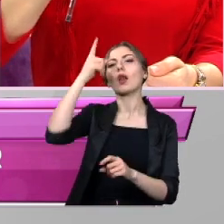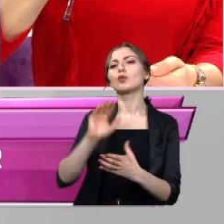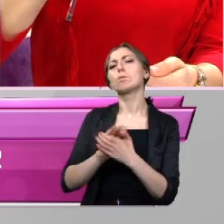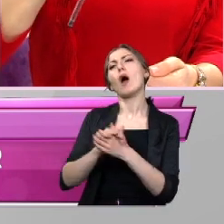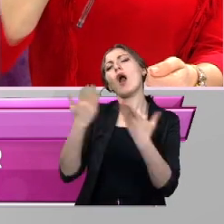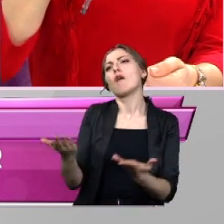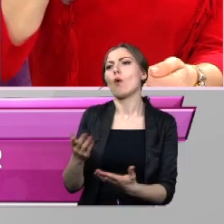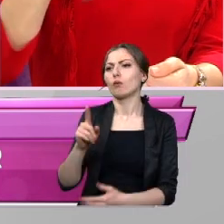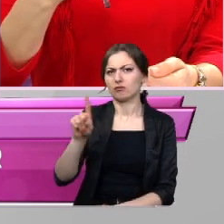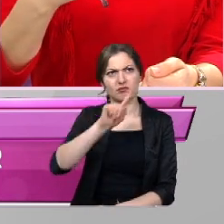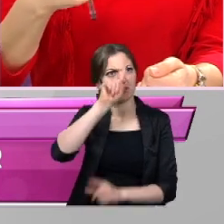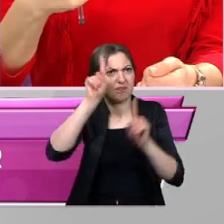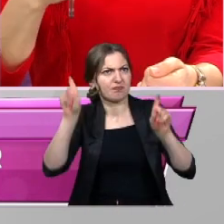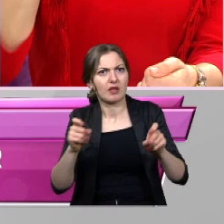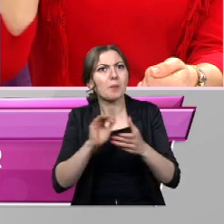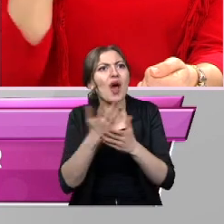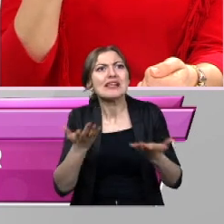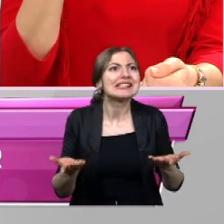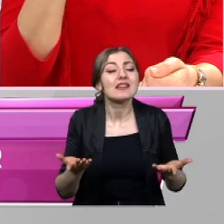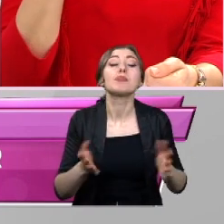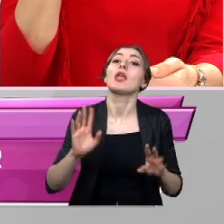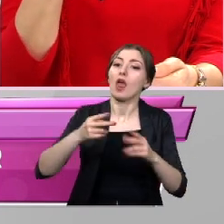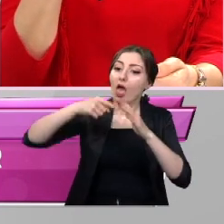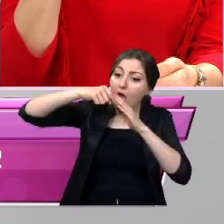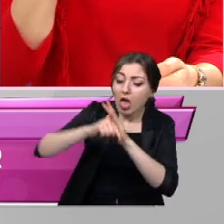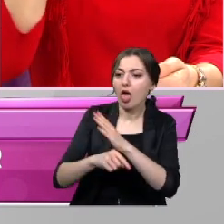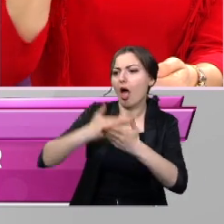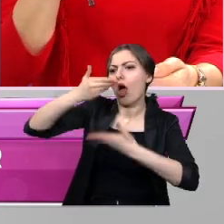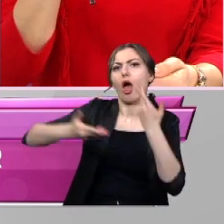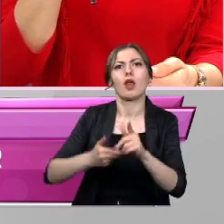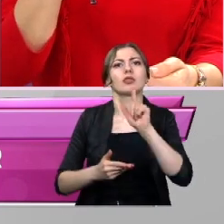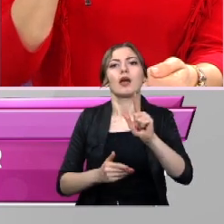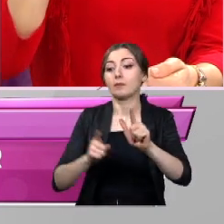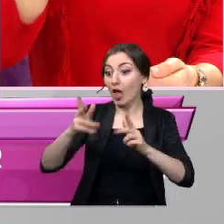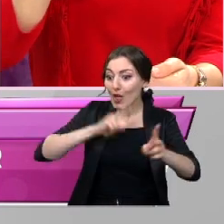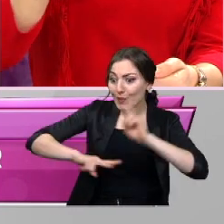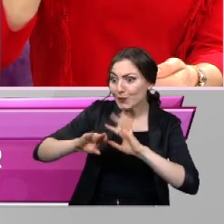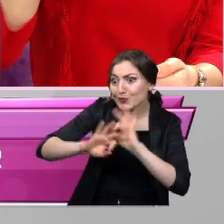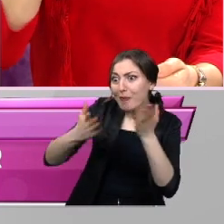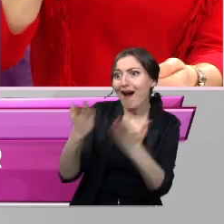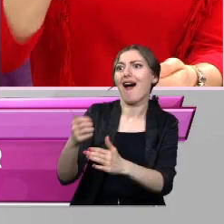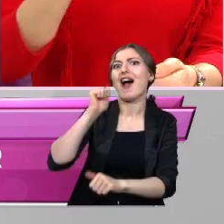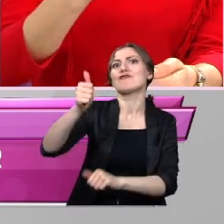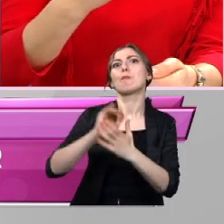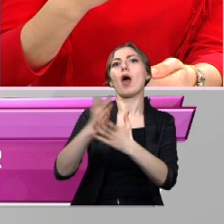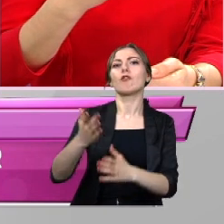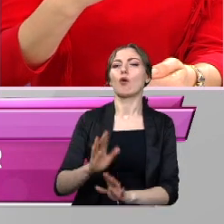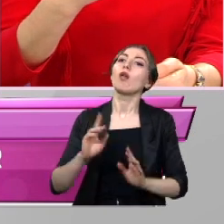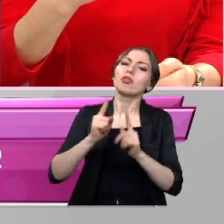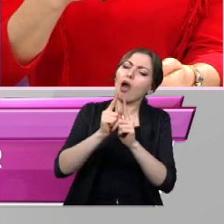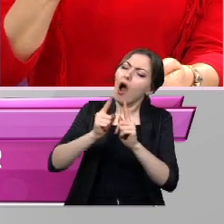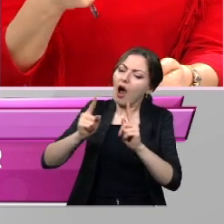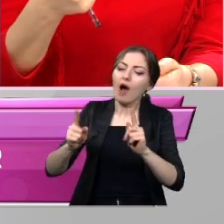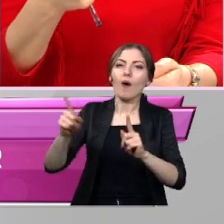Onu tarif ederek bunu söylemeniz olumlu davranışı takdir etmek o olumlu davranışı ilgi